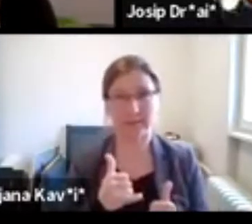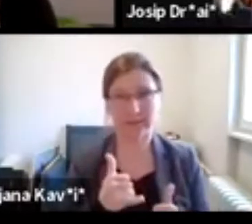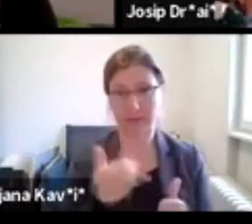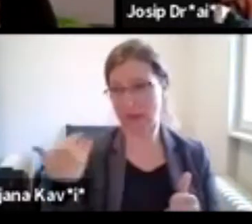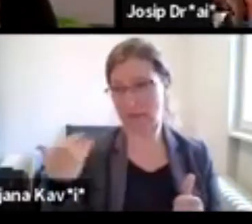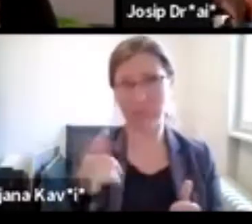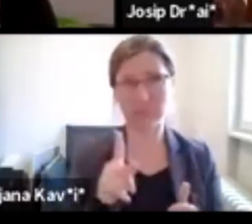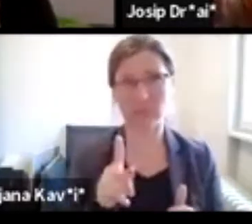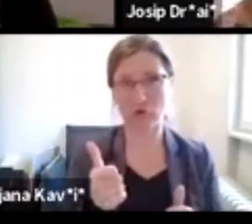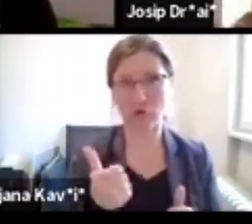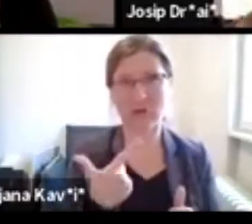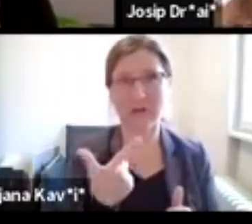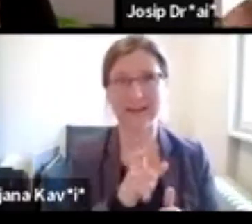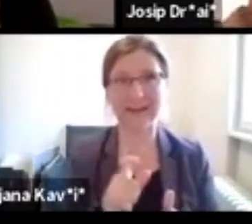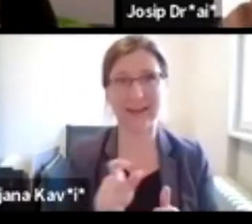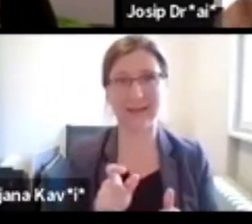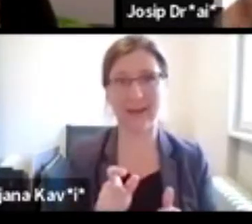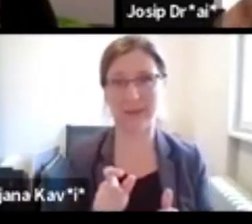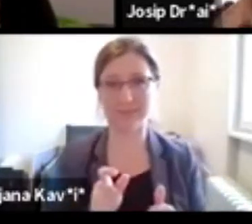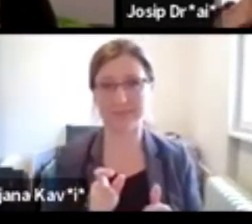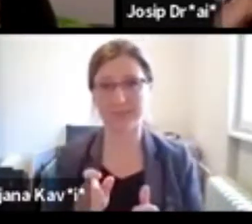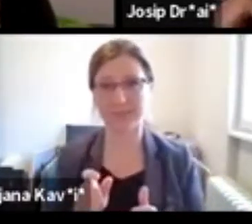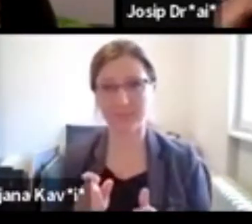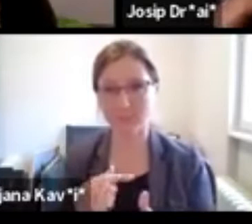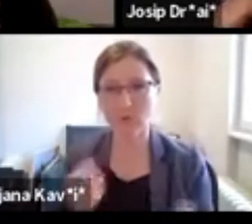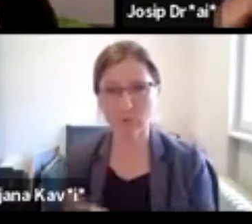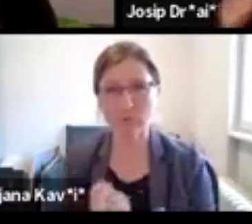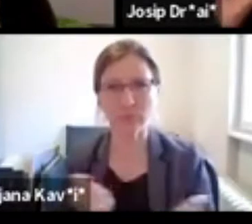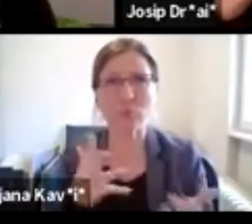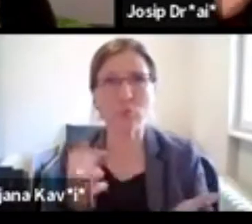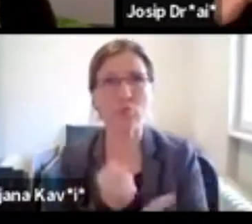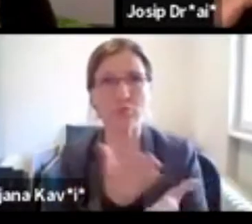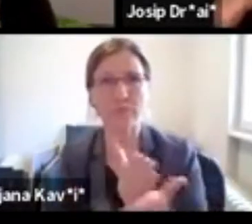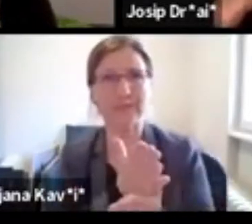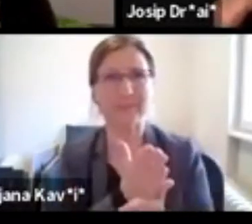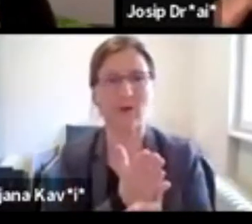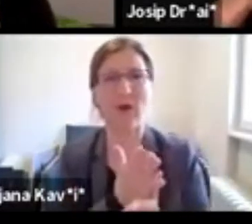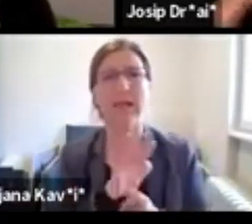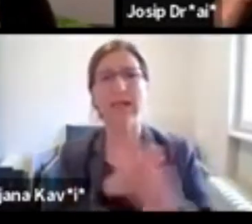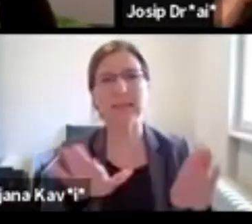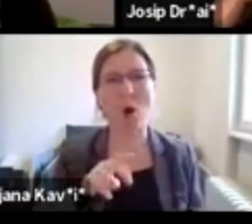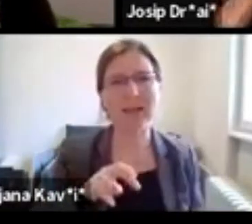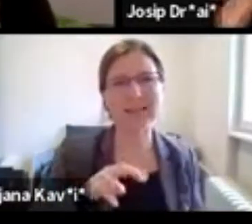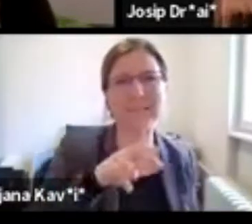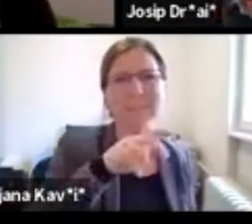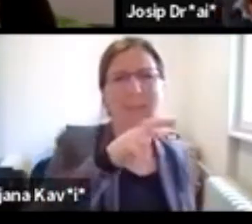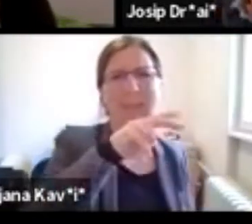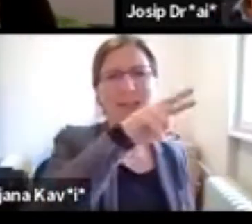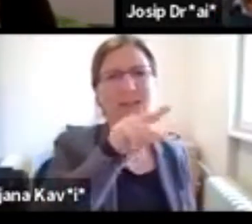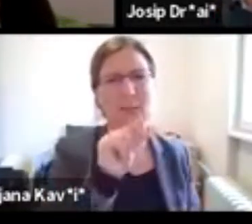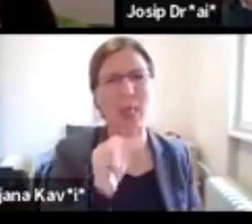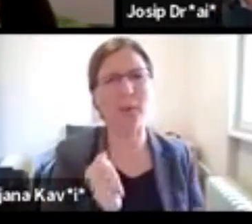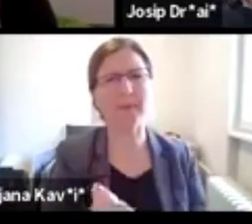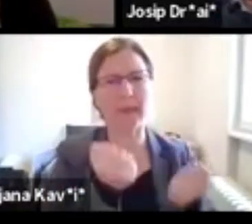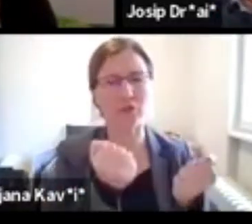bolnice. Sad imam problema jedino kad idem više katova gore. Sve drugo sam nekako uspio savladati. Nije to još stabilnost i neće